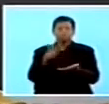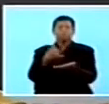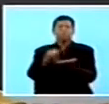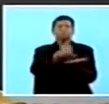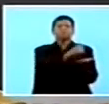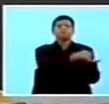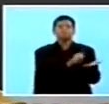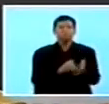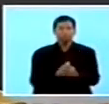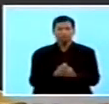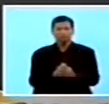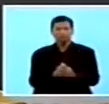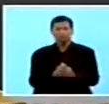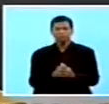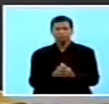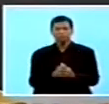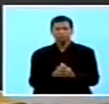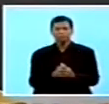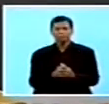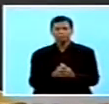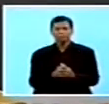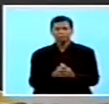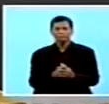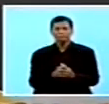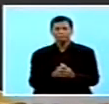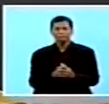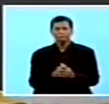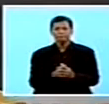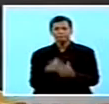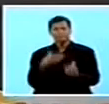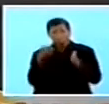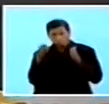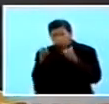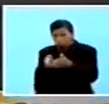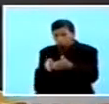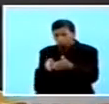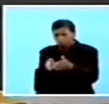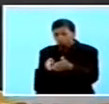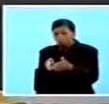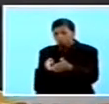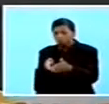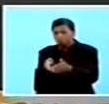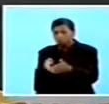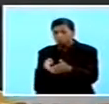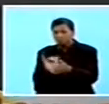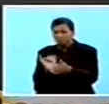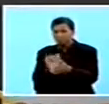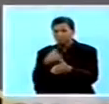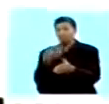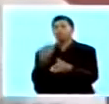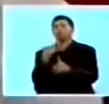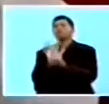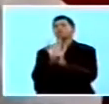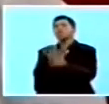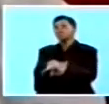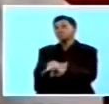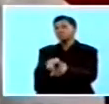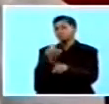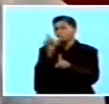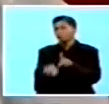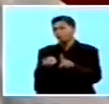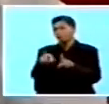tumpang tindih. Dan satu lagi garis besarnya itu ada seperti ada diskriminasi yang sebetulnya tidak perlu.